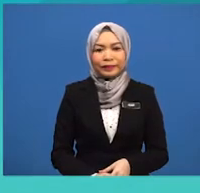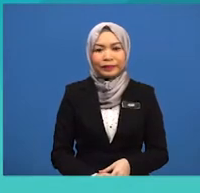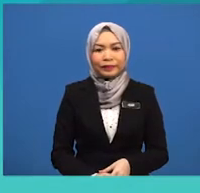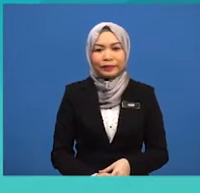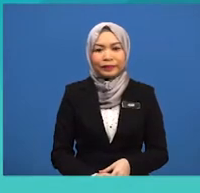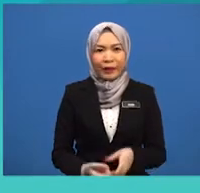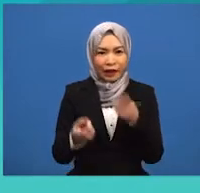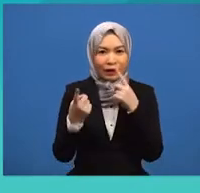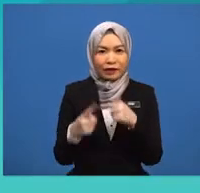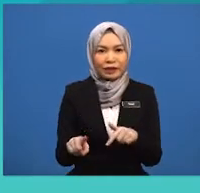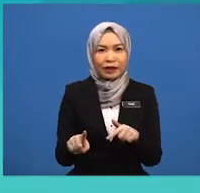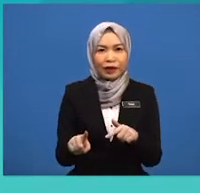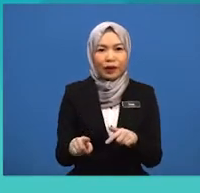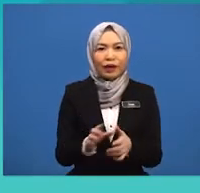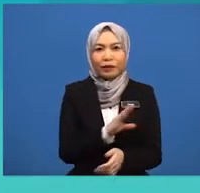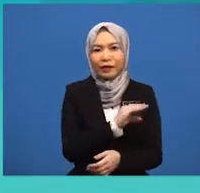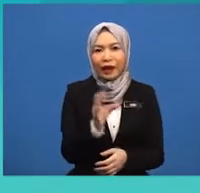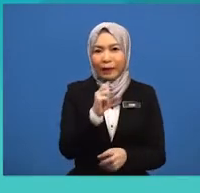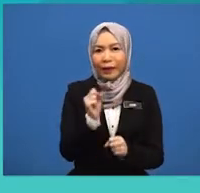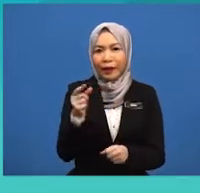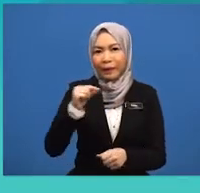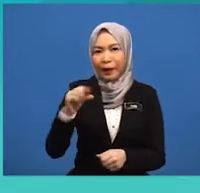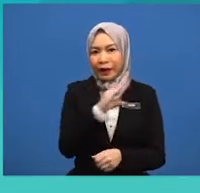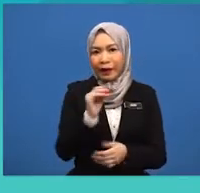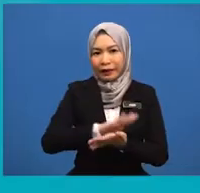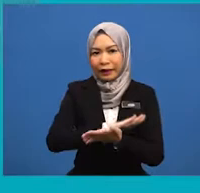Murid-murid, sila bersedia dengan pen dan kertas.